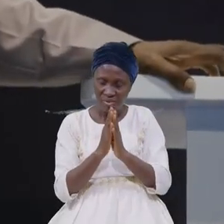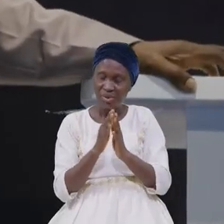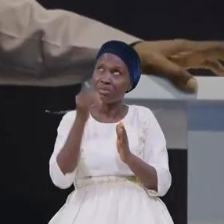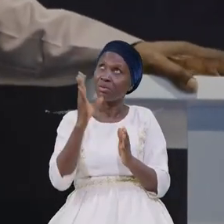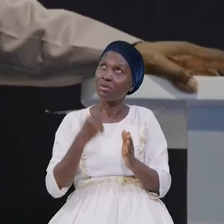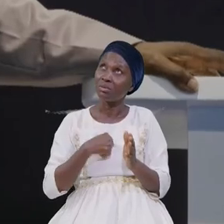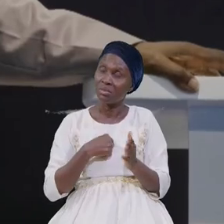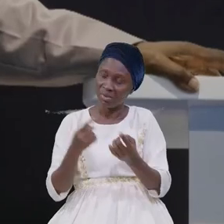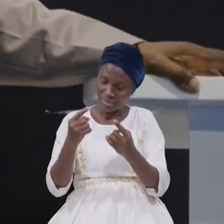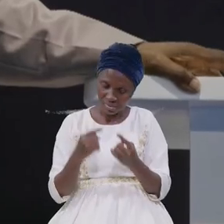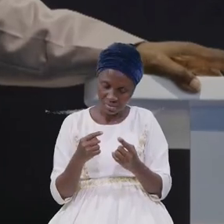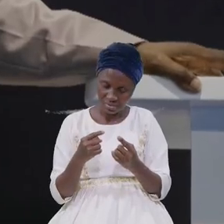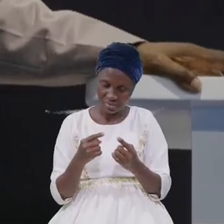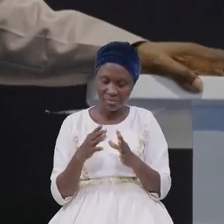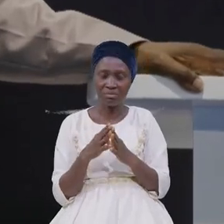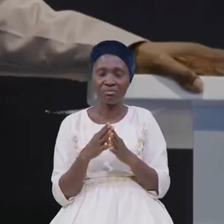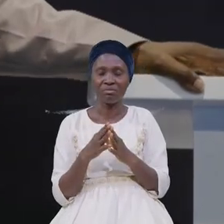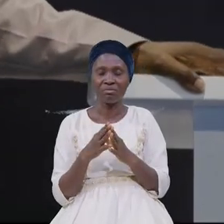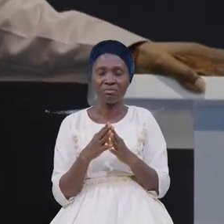Je me détourne de mes péchés.